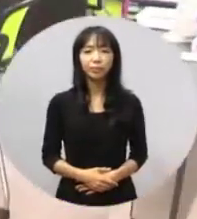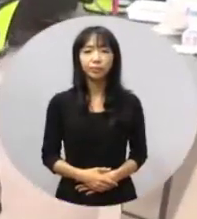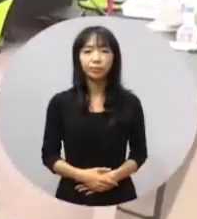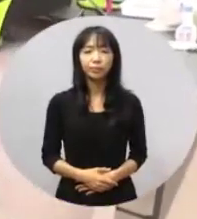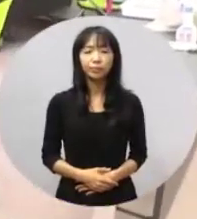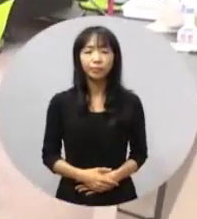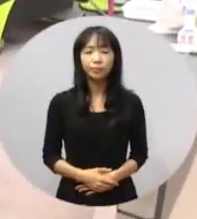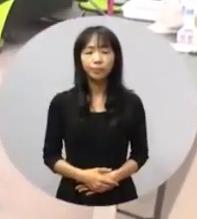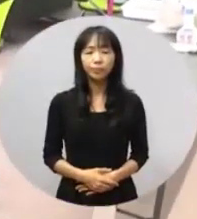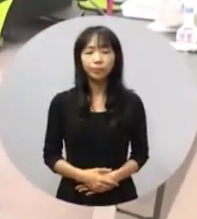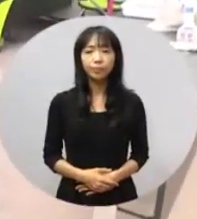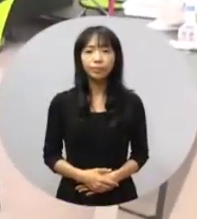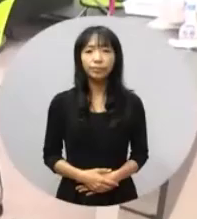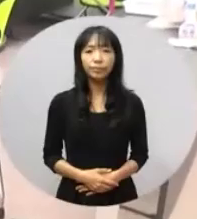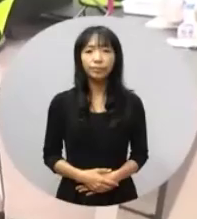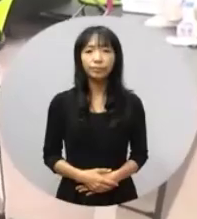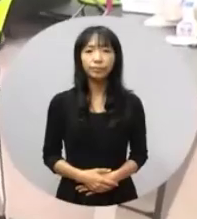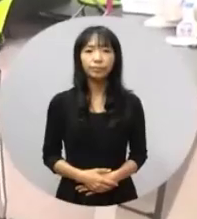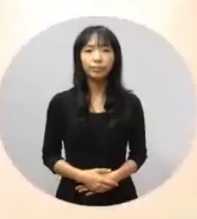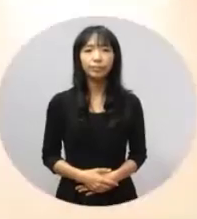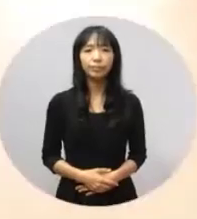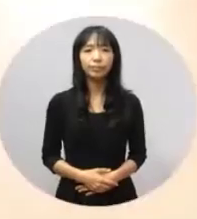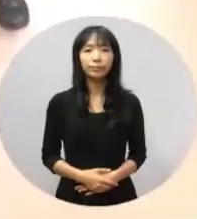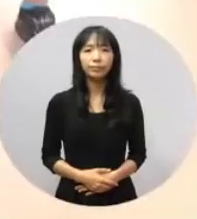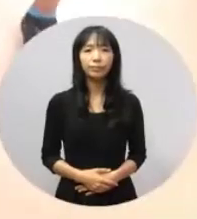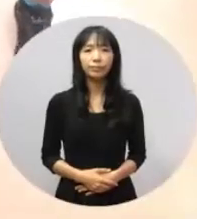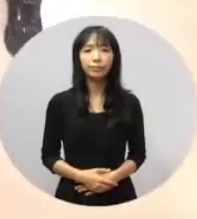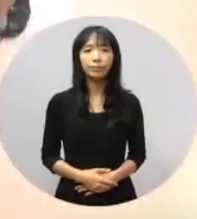ああああああああ